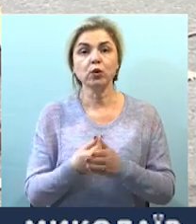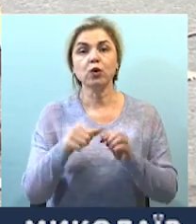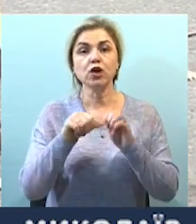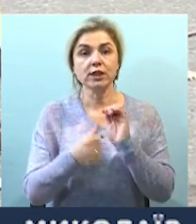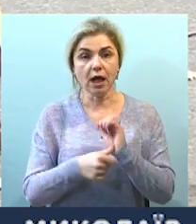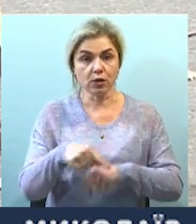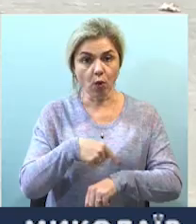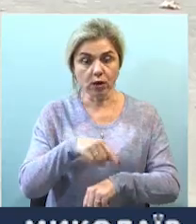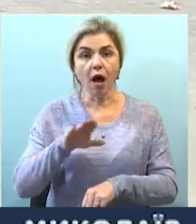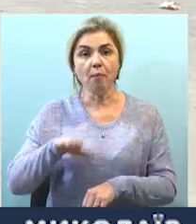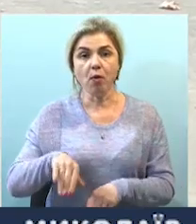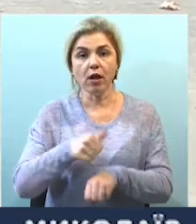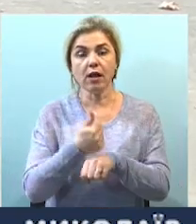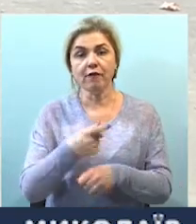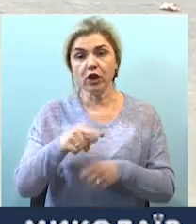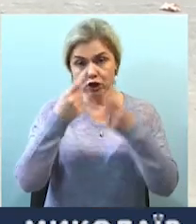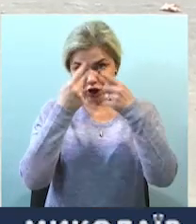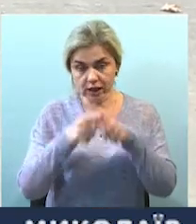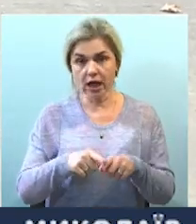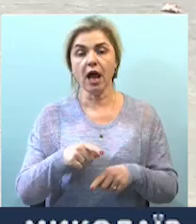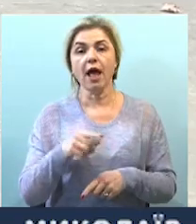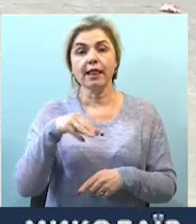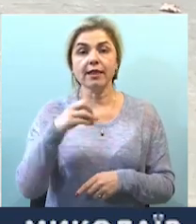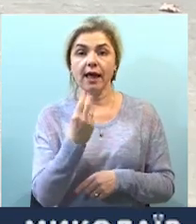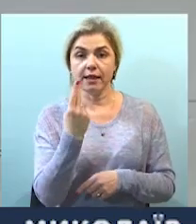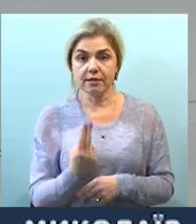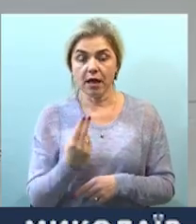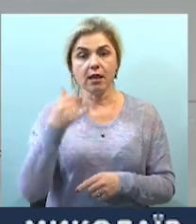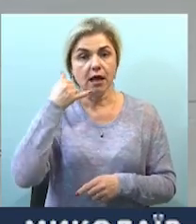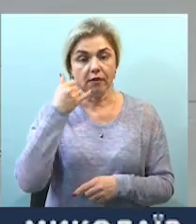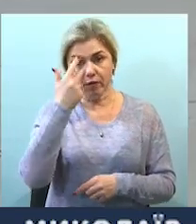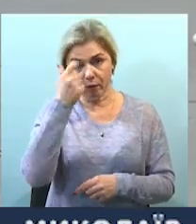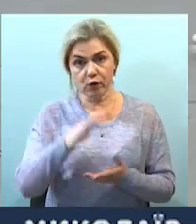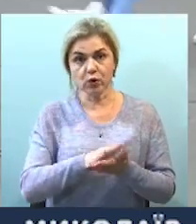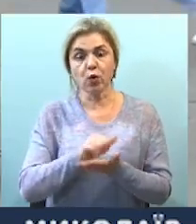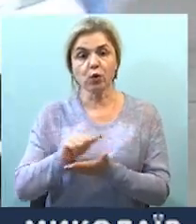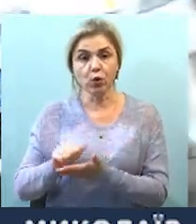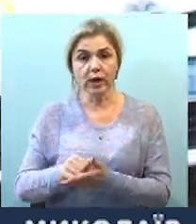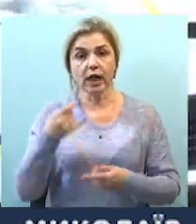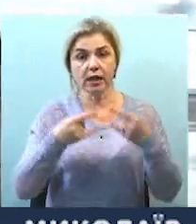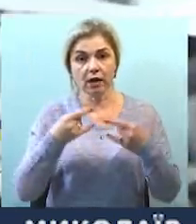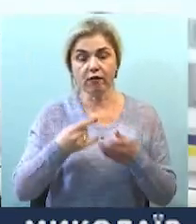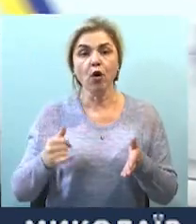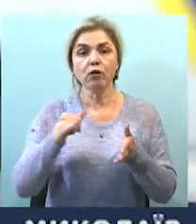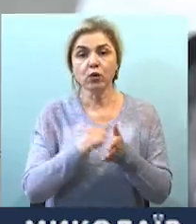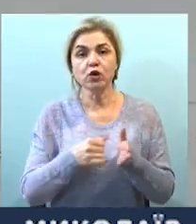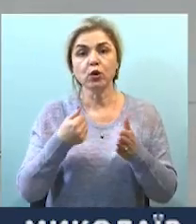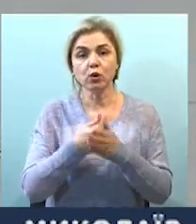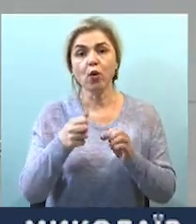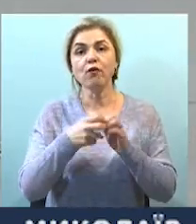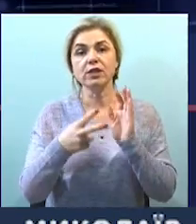після того головний інженер Миколаївської ТЕЦ Федір Шевченко телефоном повідомив журналістам Суспільного, увімкнуть до